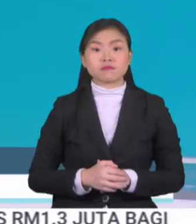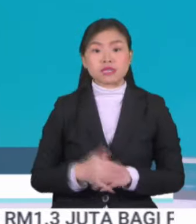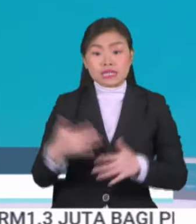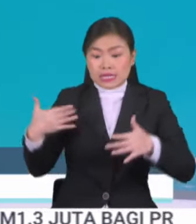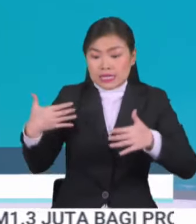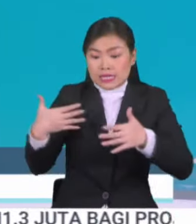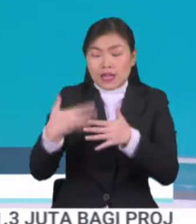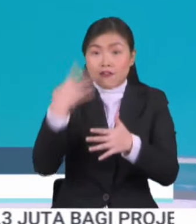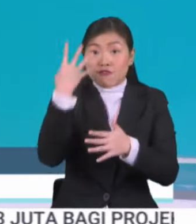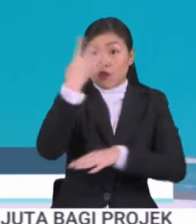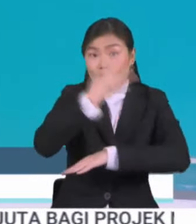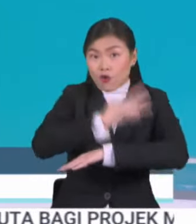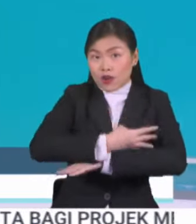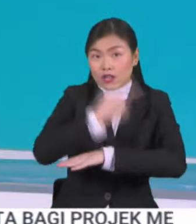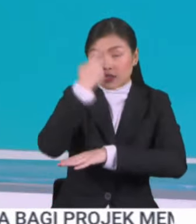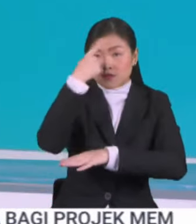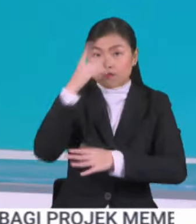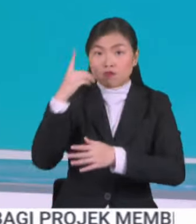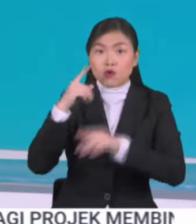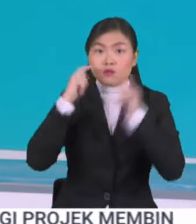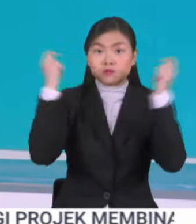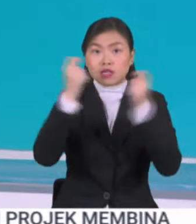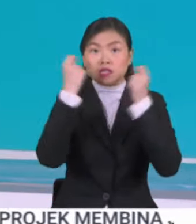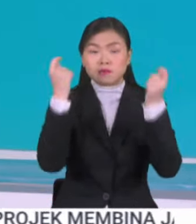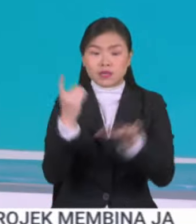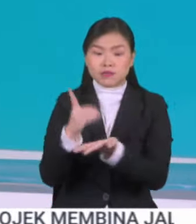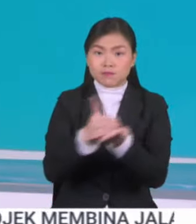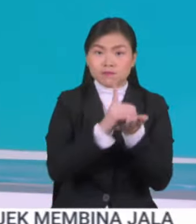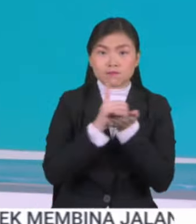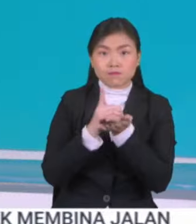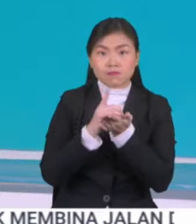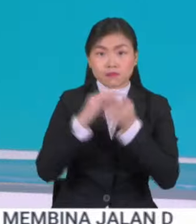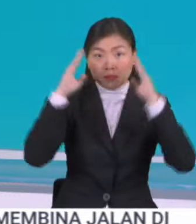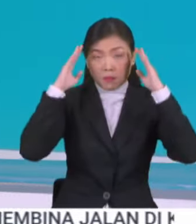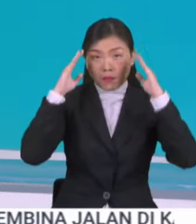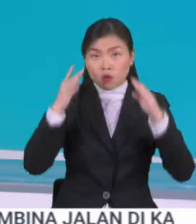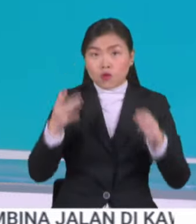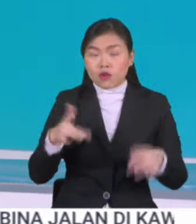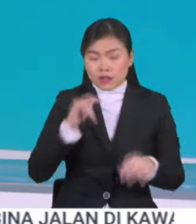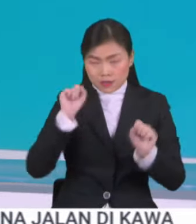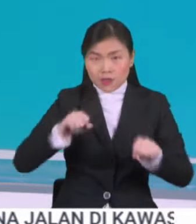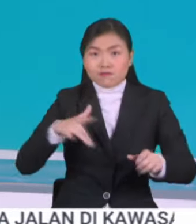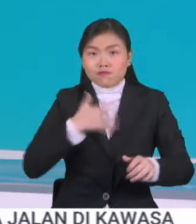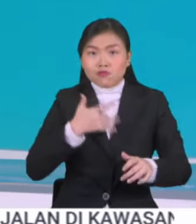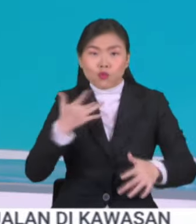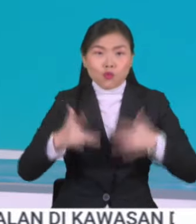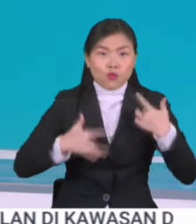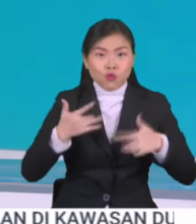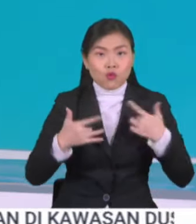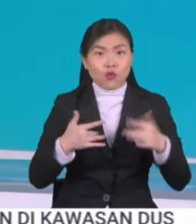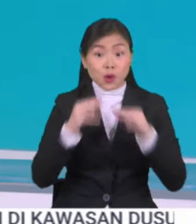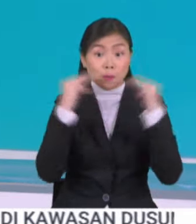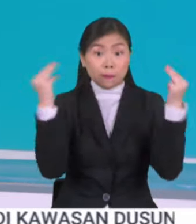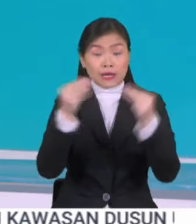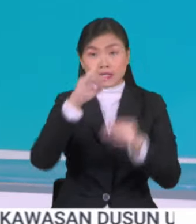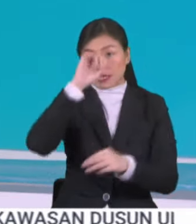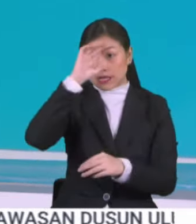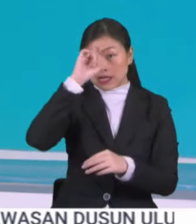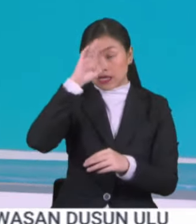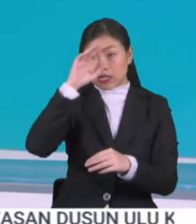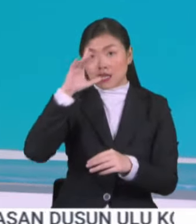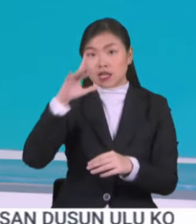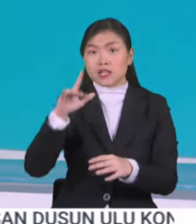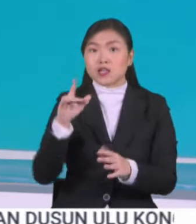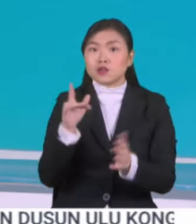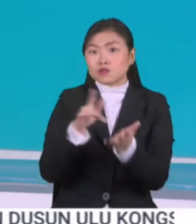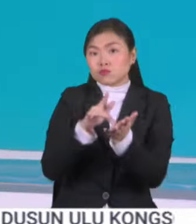Berbaki 4 hari untuk menyambut perayaan Deepavali, pahang kemeriahannya semakin terasa. Masyarakat India mengambil kesempatan cuti